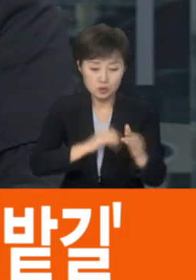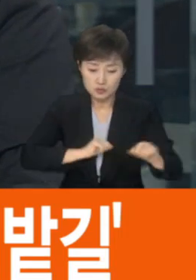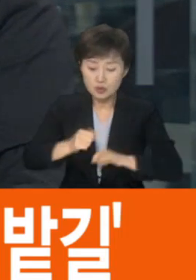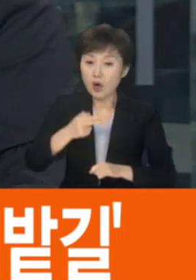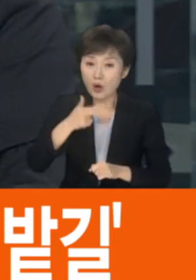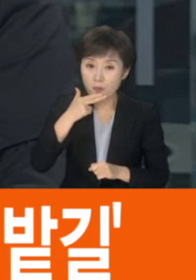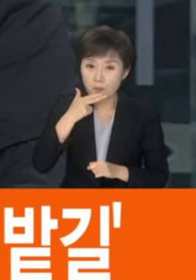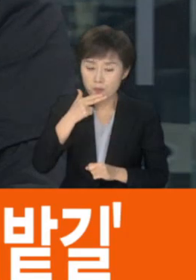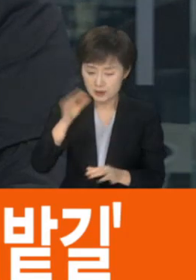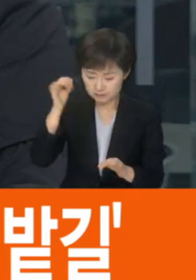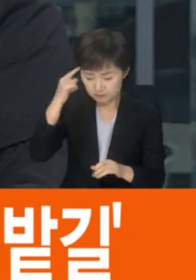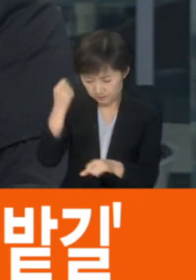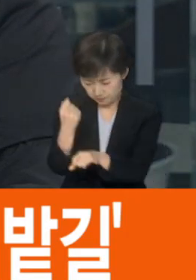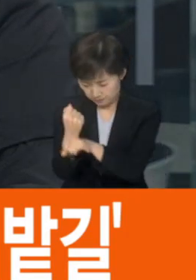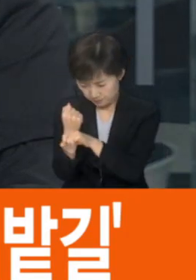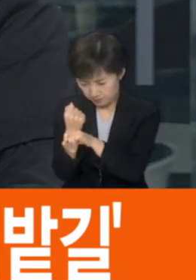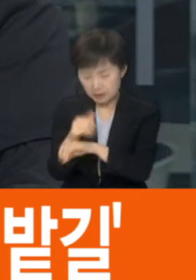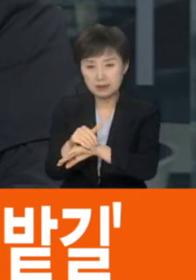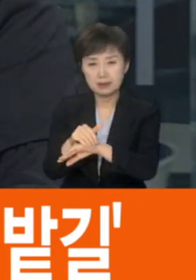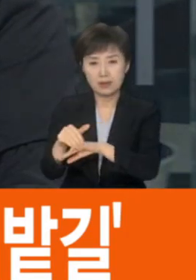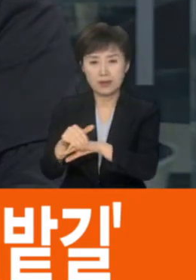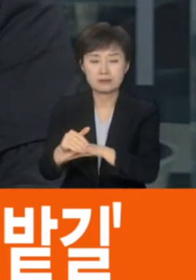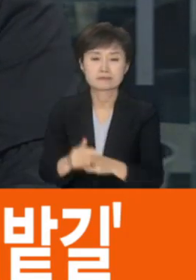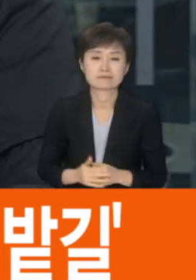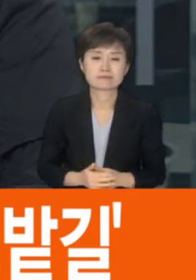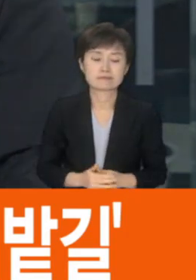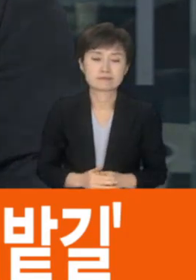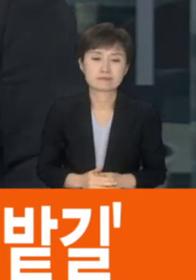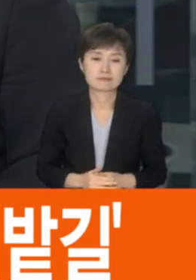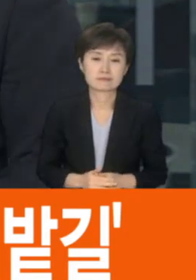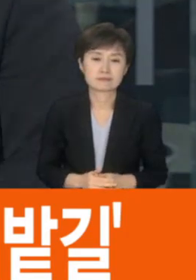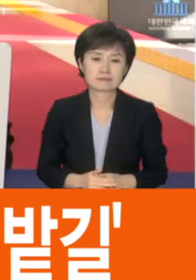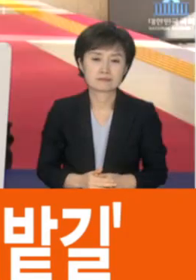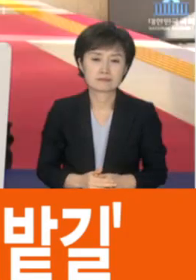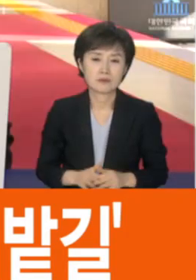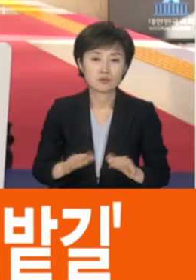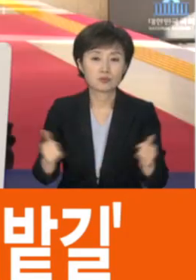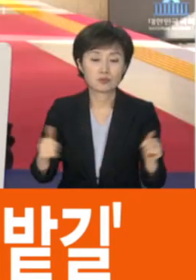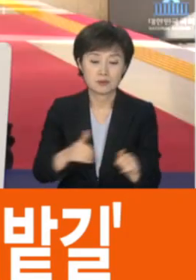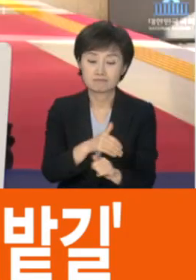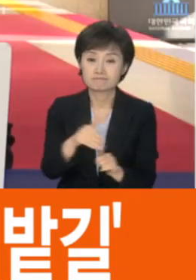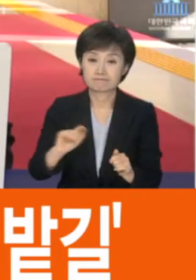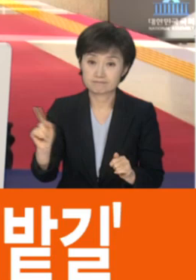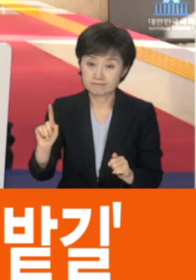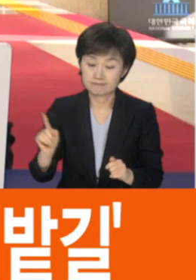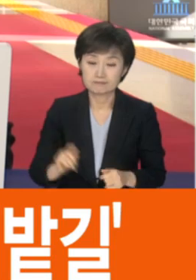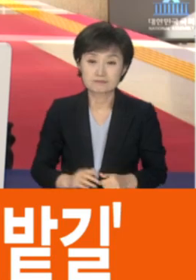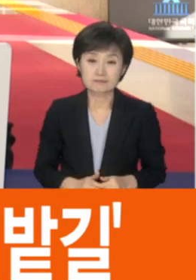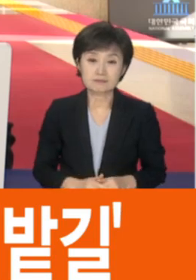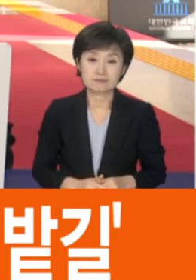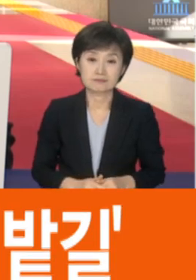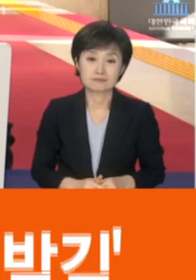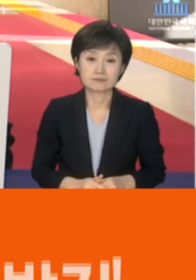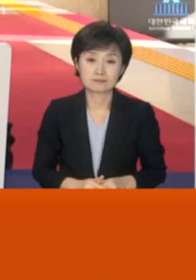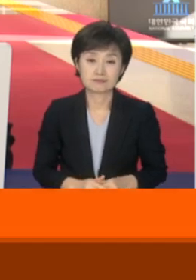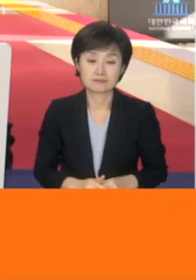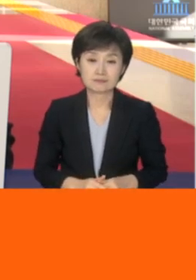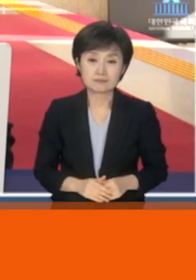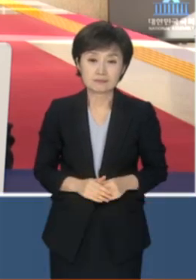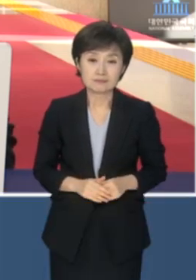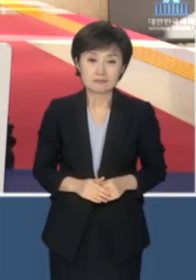것으로 보이는데요. 국회에 나가 있는 취재기자 연결해서 관련 내용 들어보도록 하겠습니다. 자, 임혜준 기자 나오십시오.